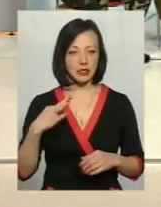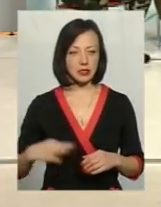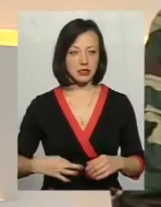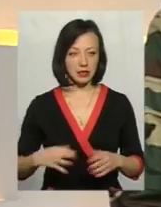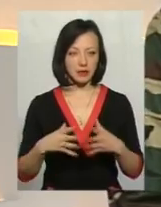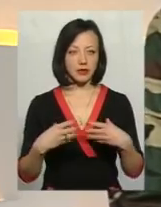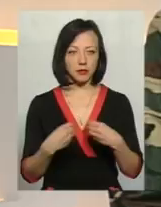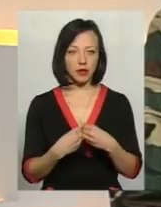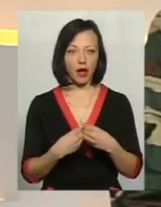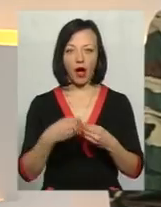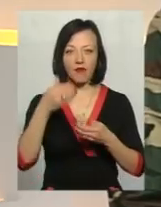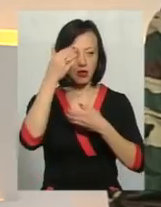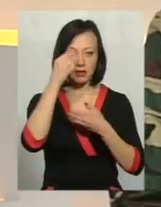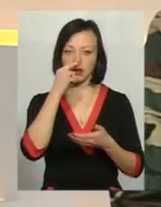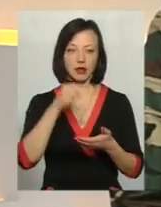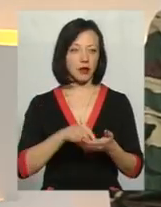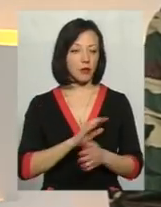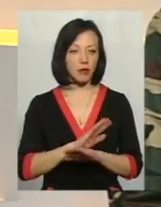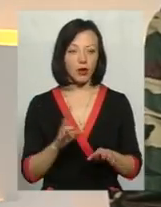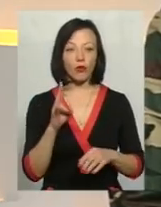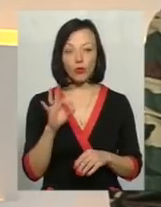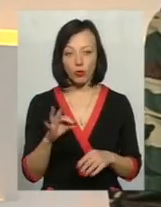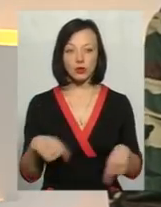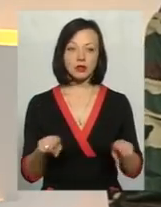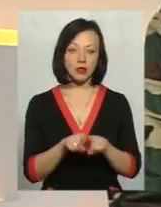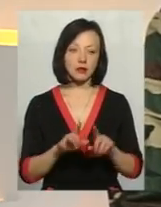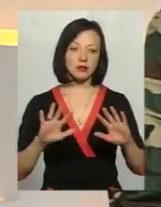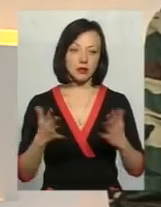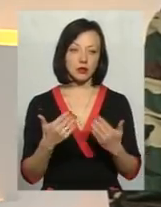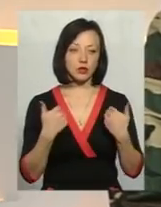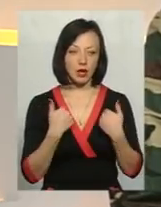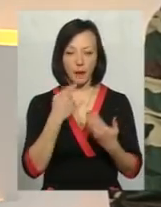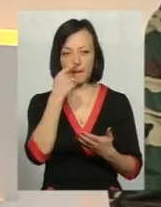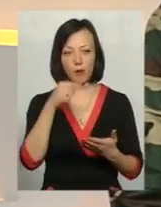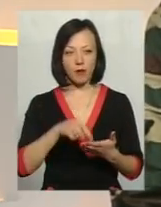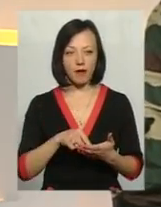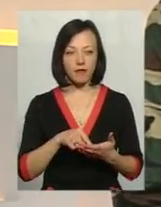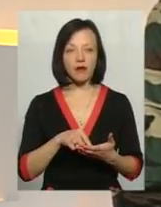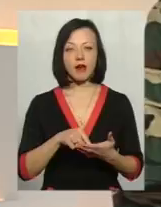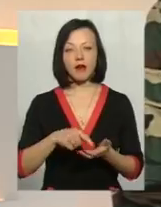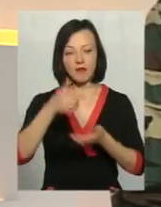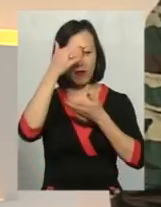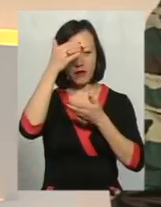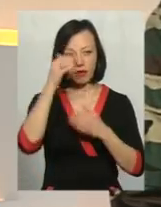Афганістан не попадає. Але склалось так, що все-таки я попав в Афганістан.